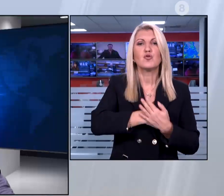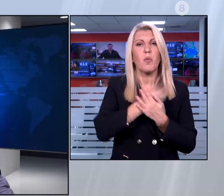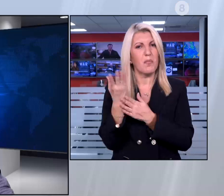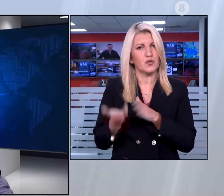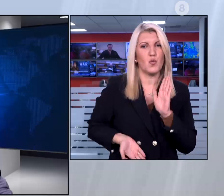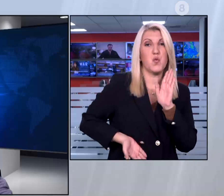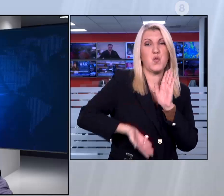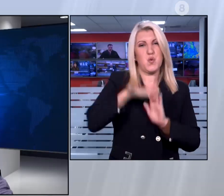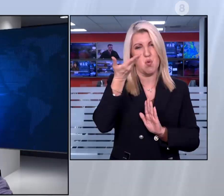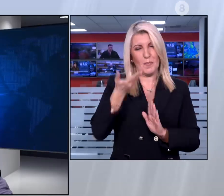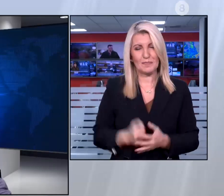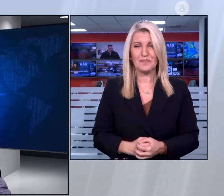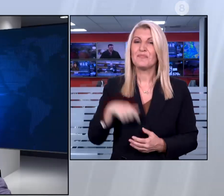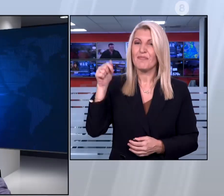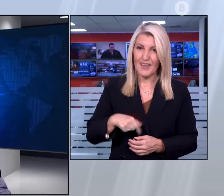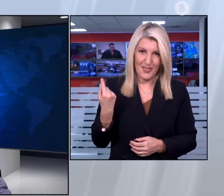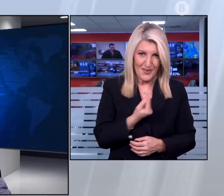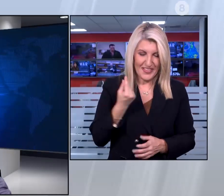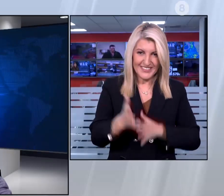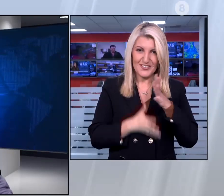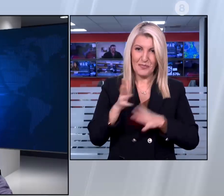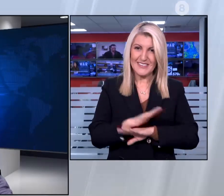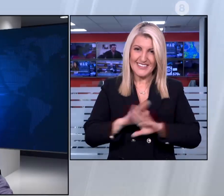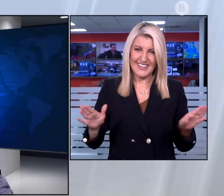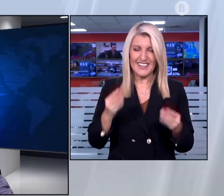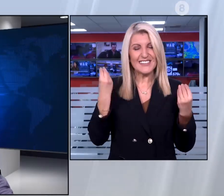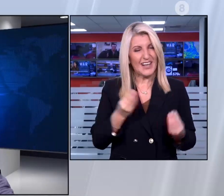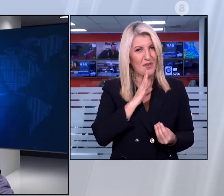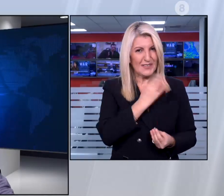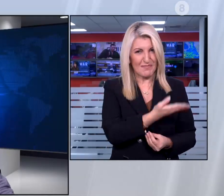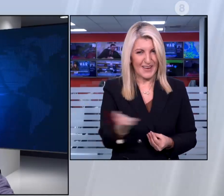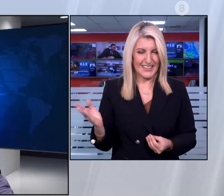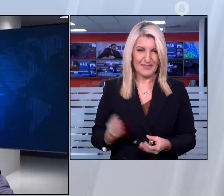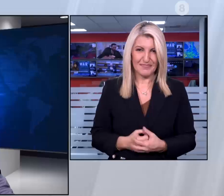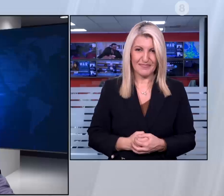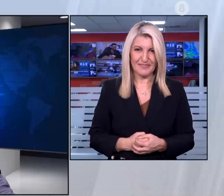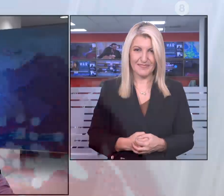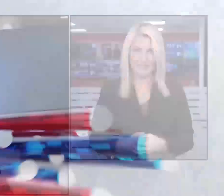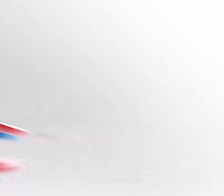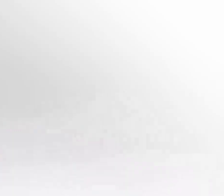Στο σημείο αυτό, κυρίες και κύριοι, το δελτίο μας στη νοηματική γλώσσα ολοκληρώθηκε. Καλό μεσημέρι σε όλες και όλους.